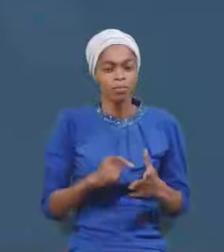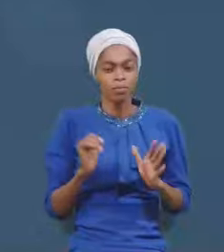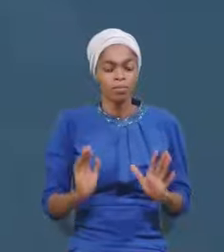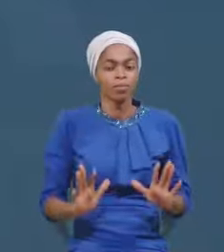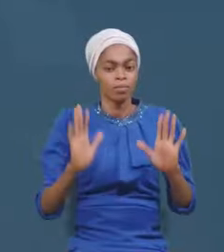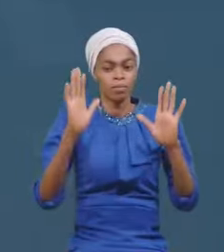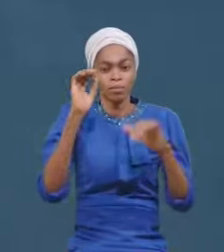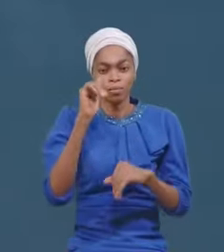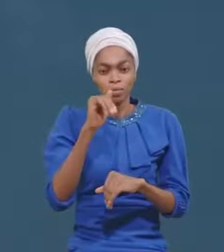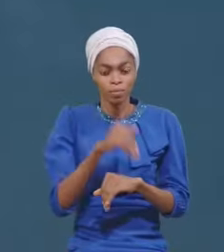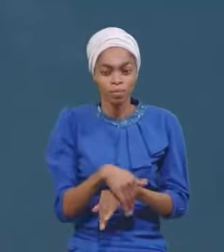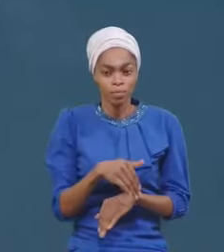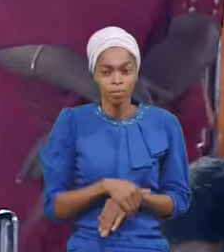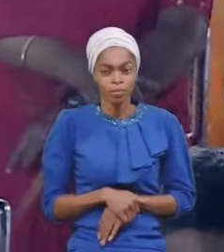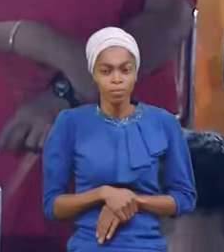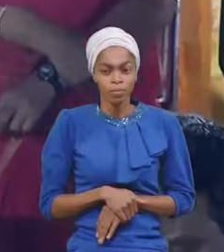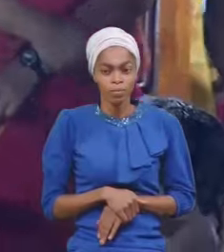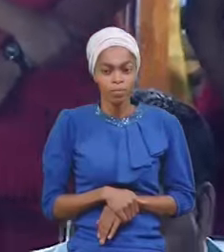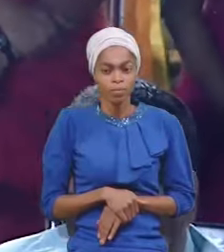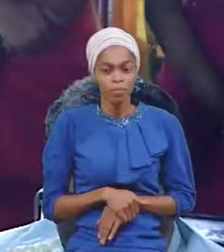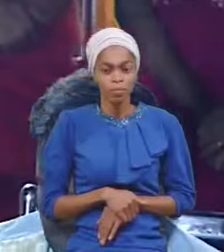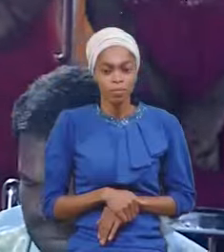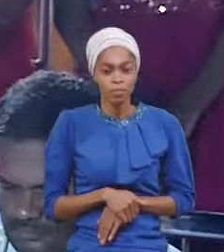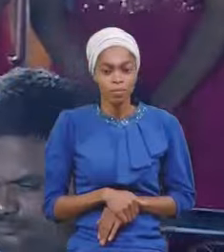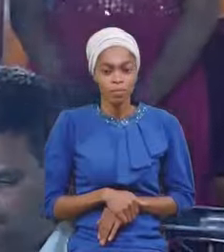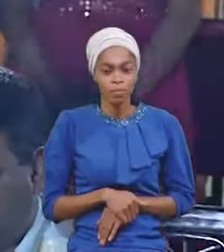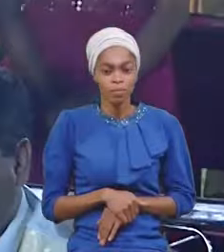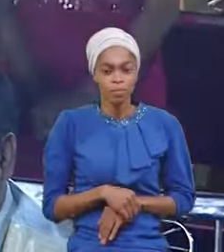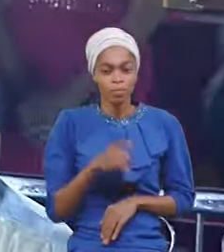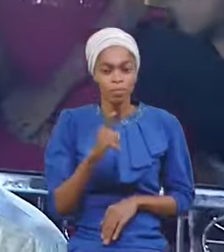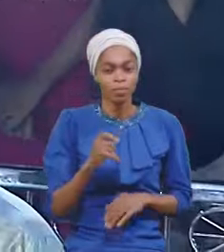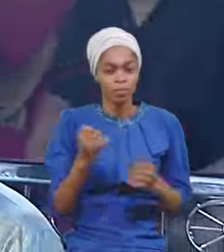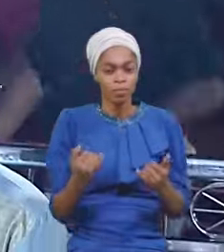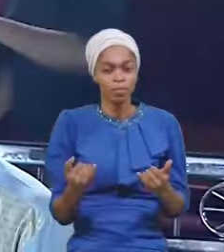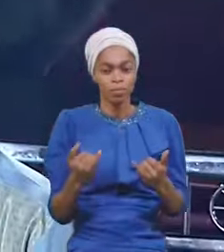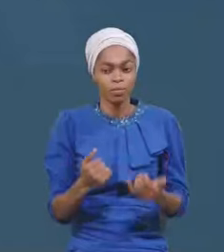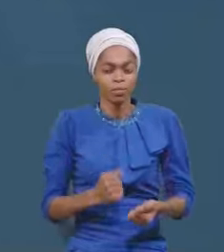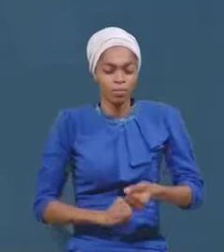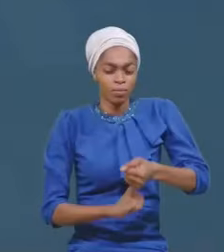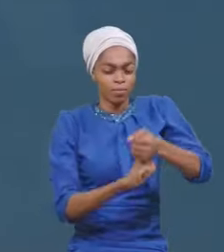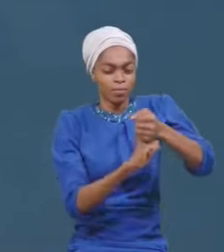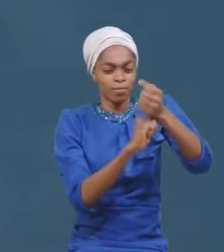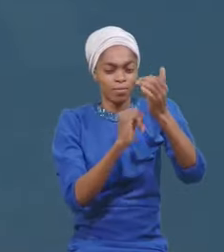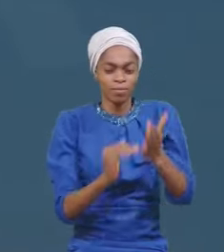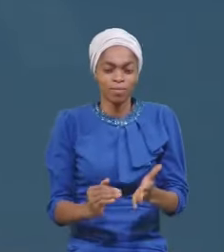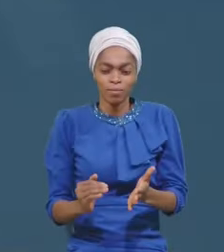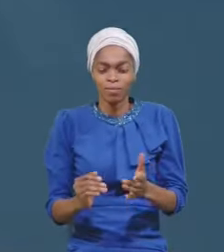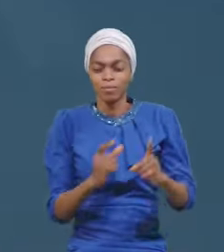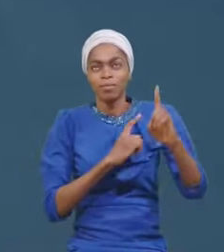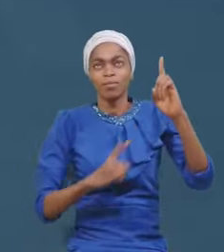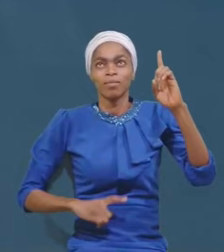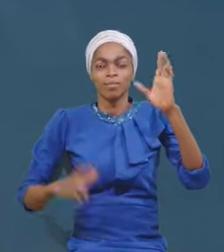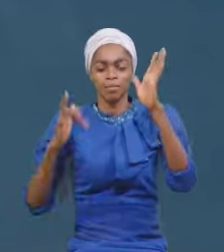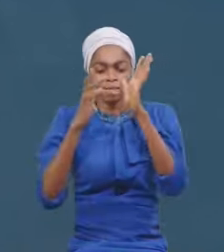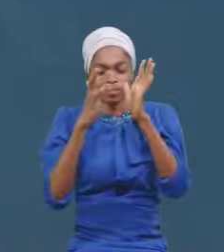హృదయము దగ్గర యేసు నుంచి నిన్ను డిసైడింగ్ ఫర్ దేర్ అడ్వొకేట్. ఈ రాత్రి ది లార్డ్ జీసస్ క్రైస్ట్ నీతో పాటు నా ప్రభు నీ